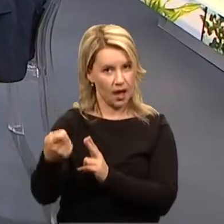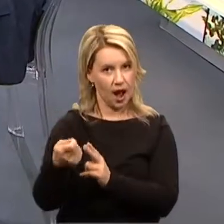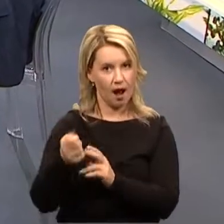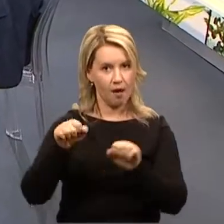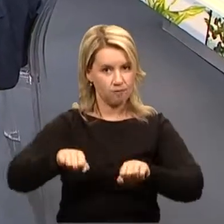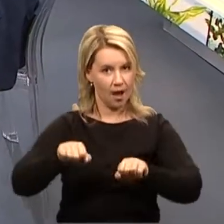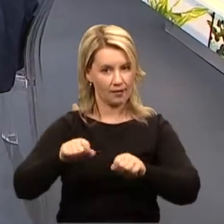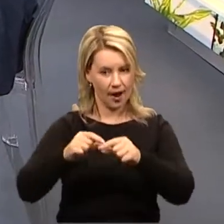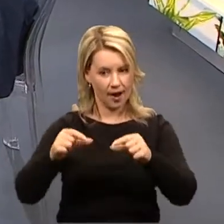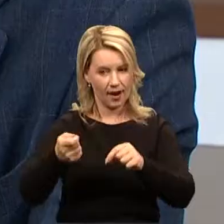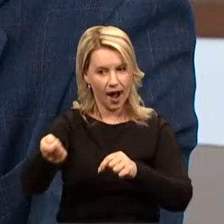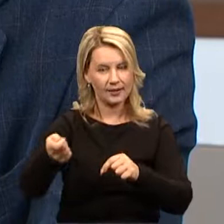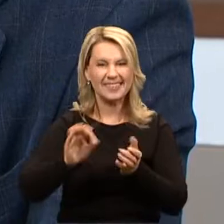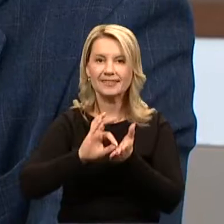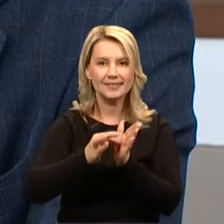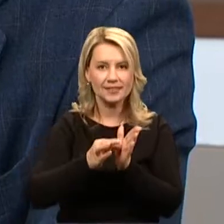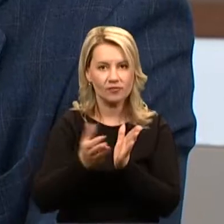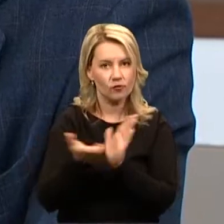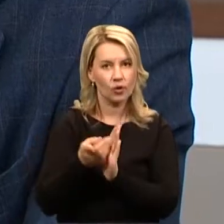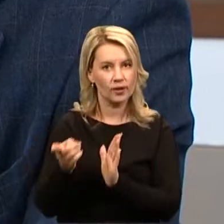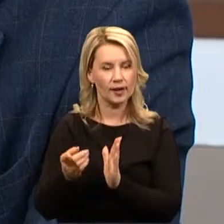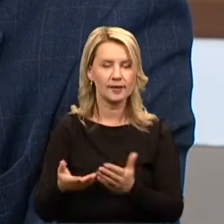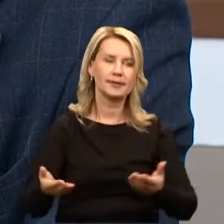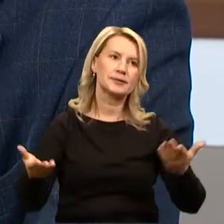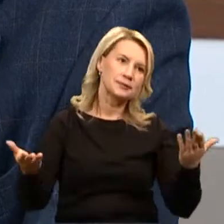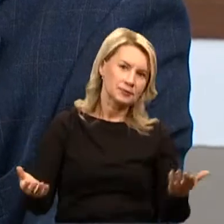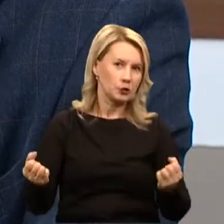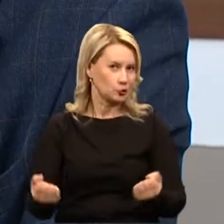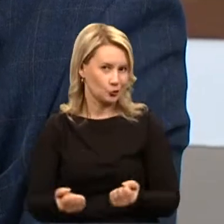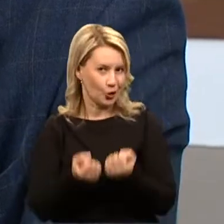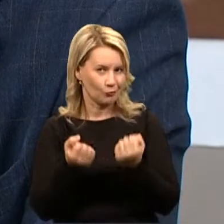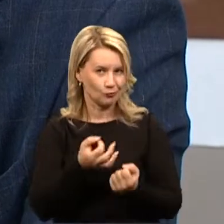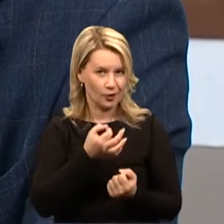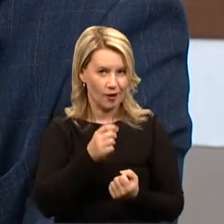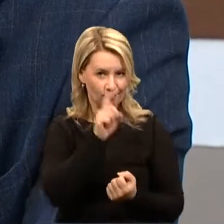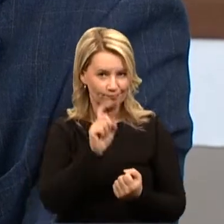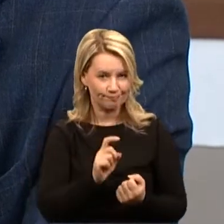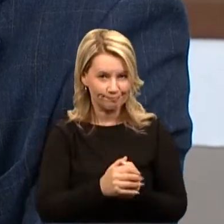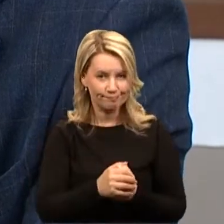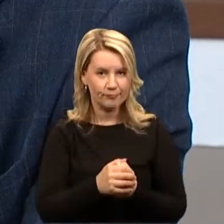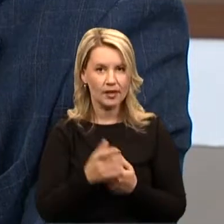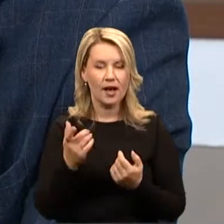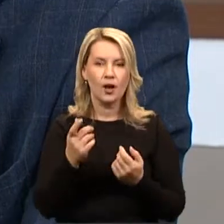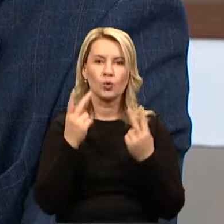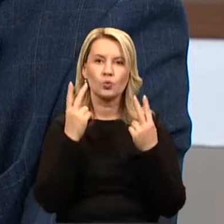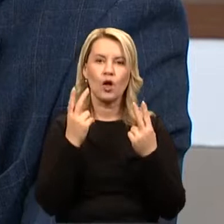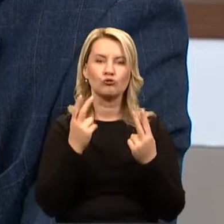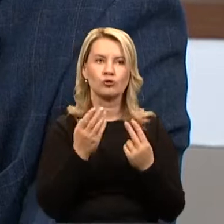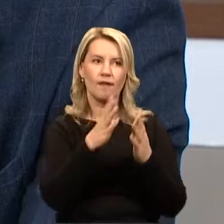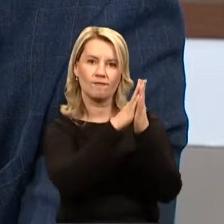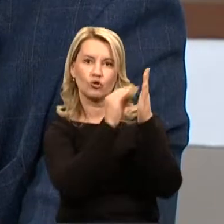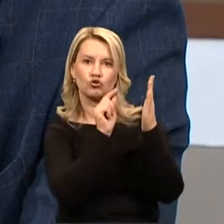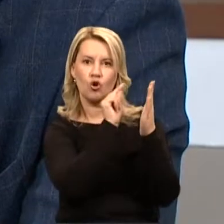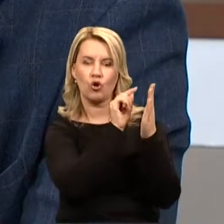hodně individuální podle toho, jak ty děti jsou vyzrálé a jak i sami rodiče mají vztah k penězům a